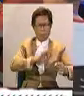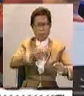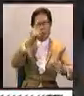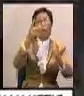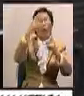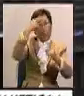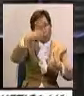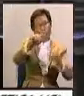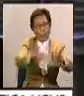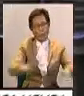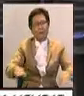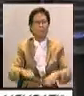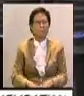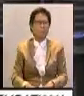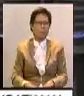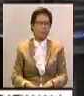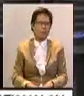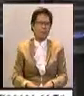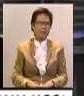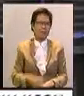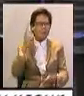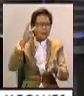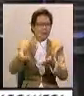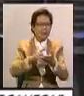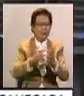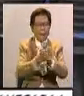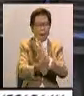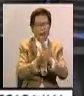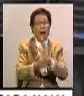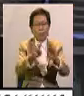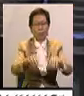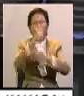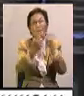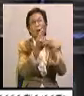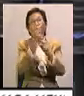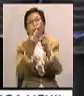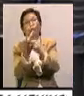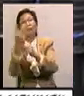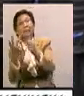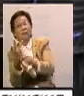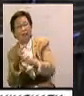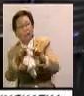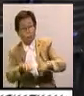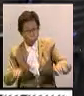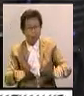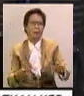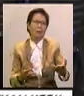anak-anak. Kita nak kesan bakat murid untuk tahun 1, 2, 3 ini melalui